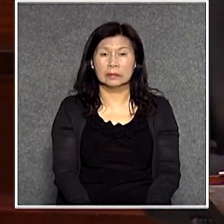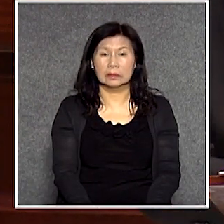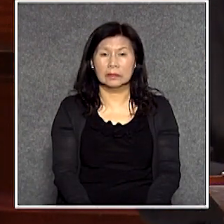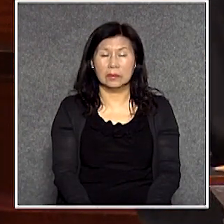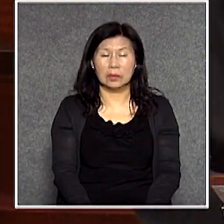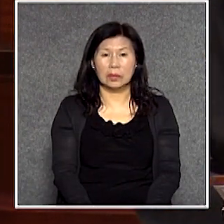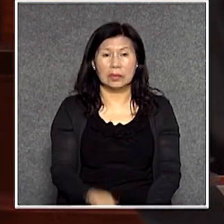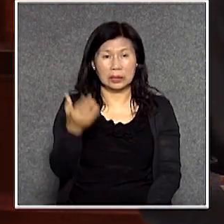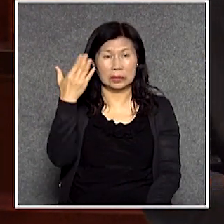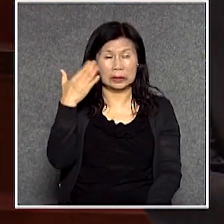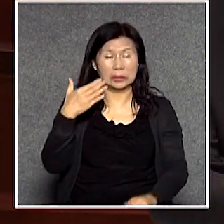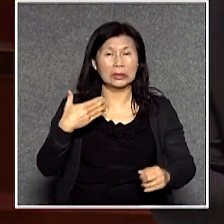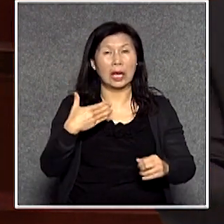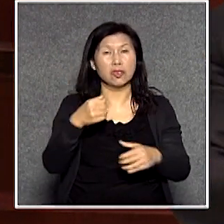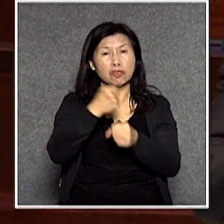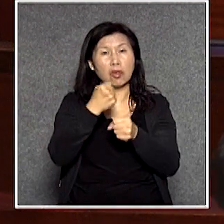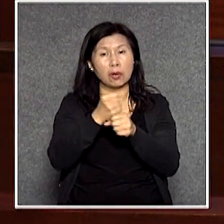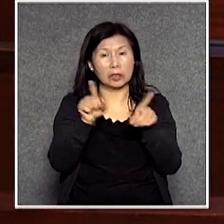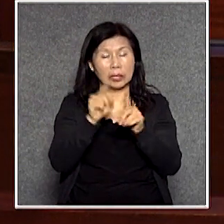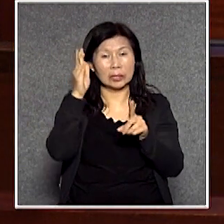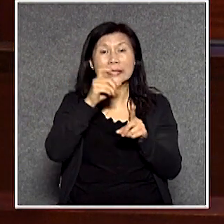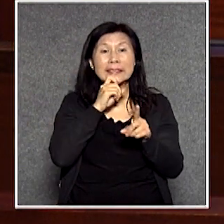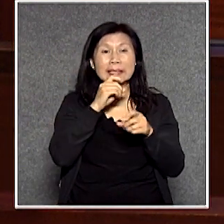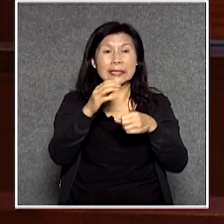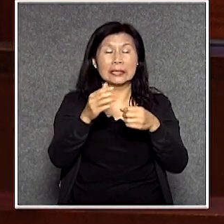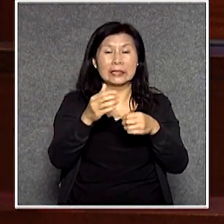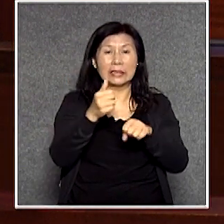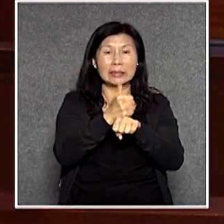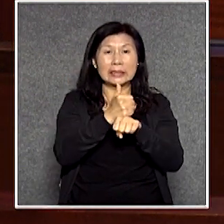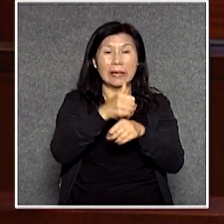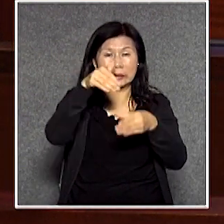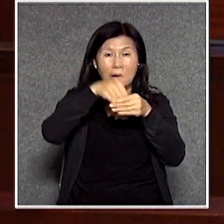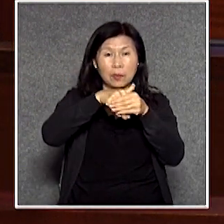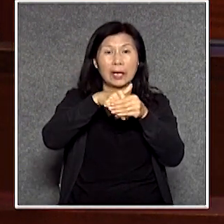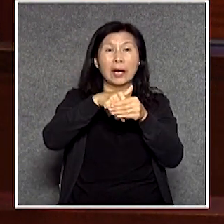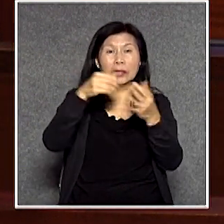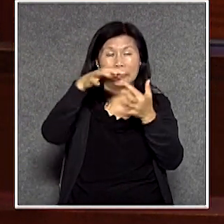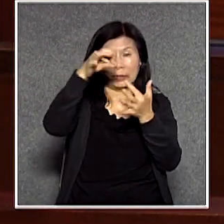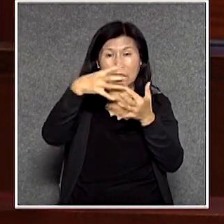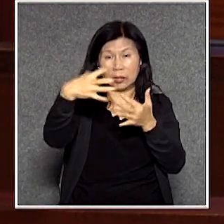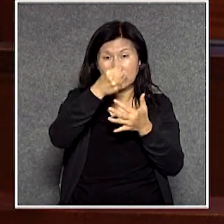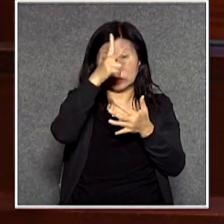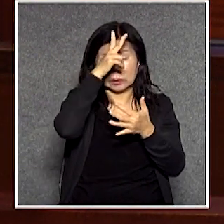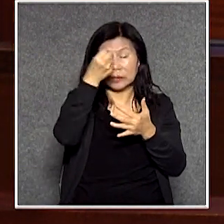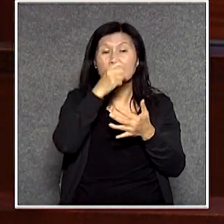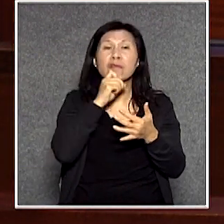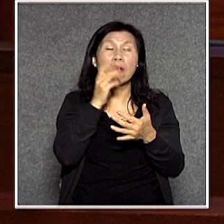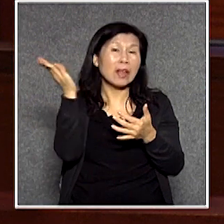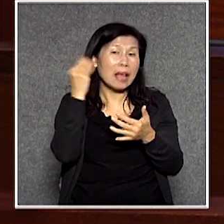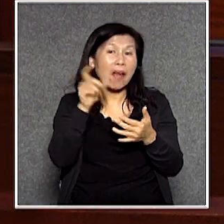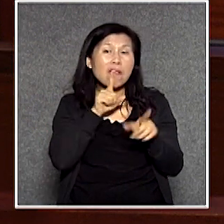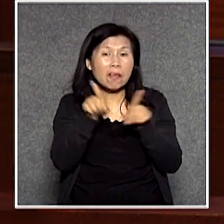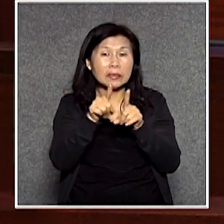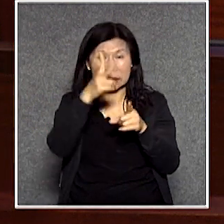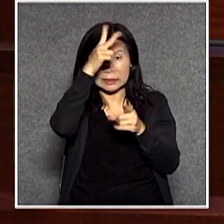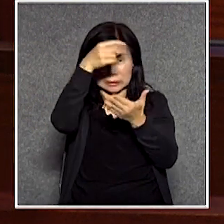本來個仕途看好嘅，因為佢有機會選特首嘅，咁得意喎。佢話最近政壇有風聲傳出，如果政改